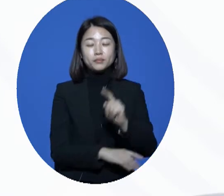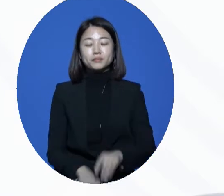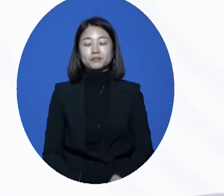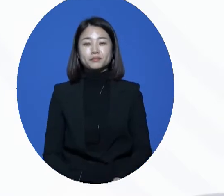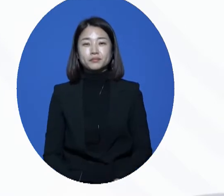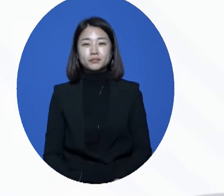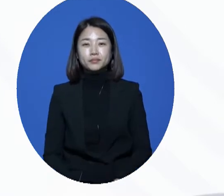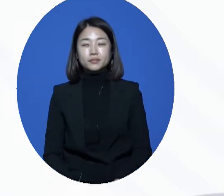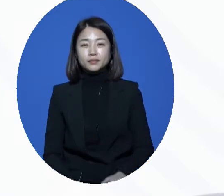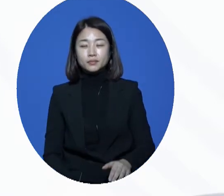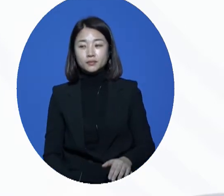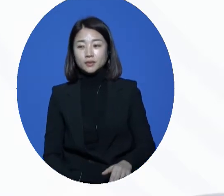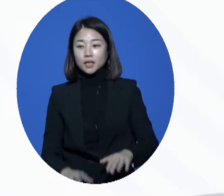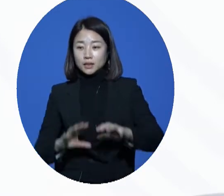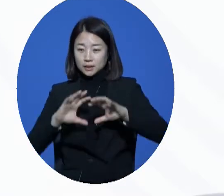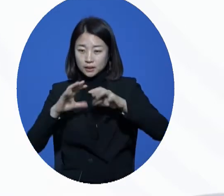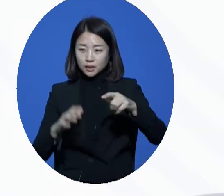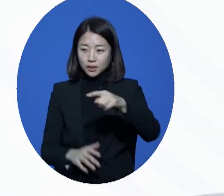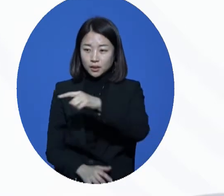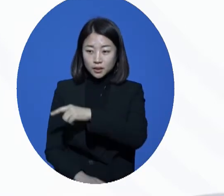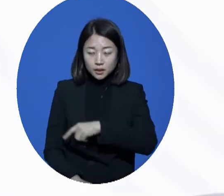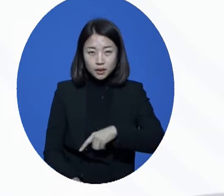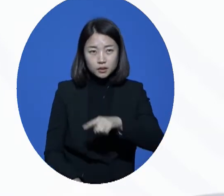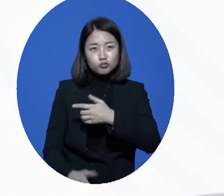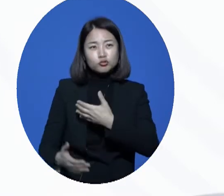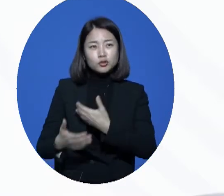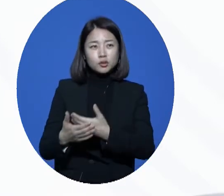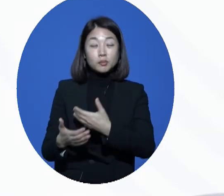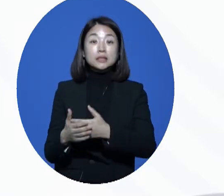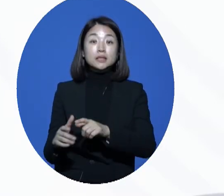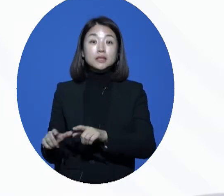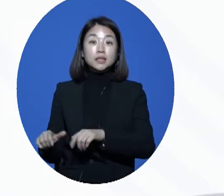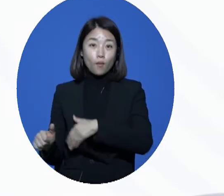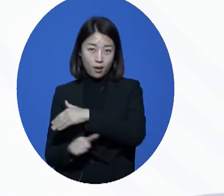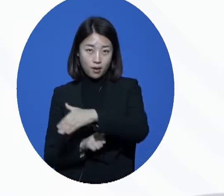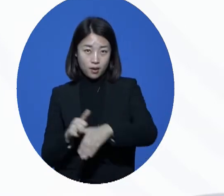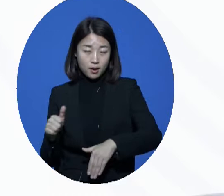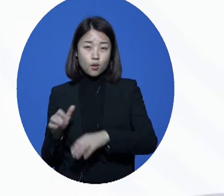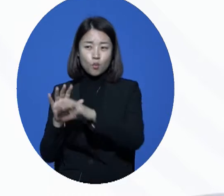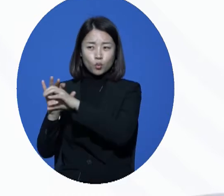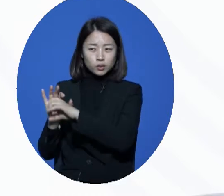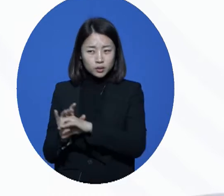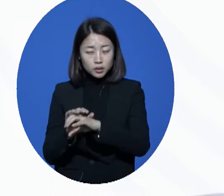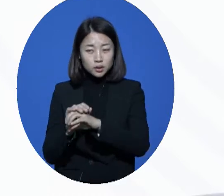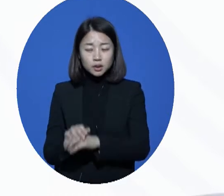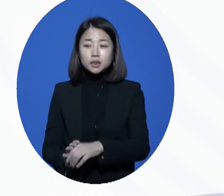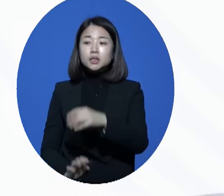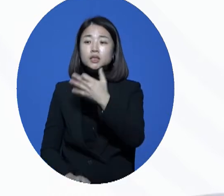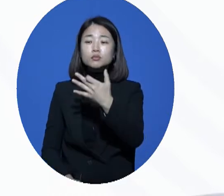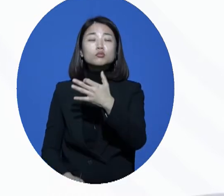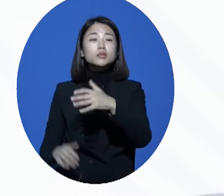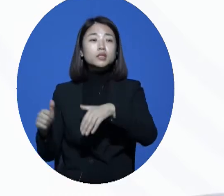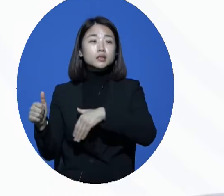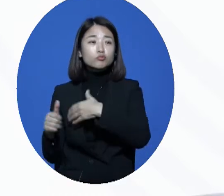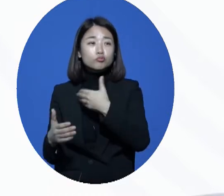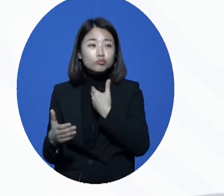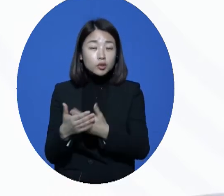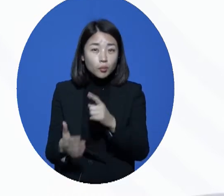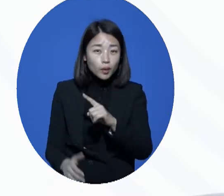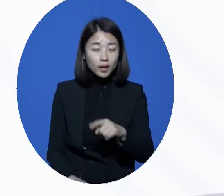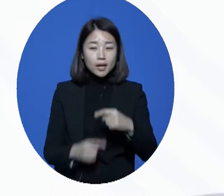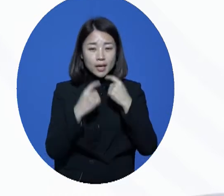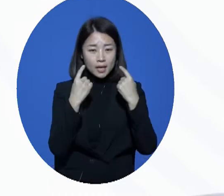인류가 미지의 영역에 들어섰다라고 했습니다. 그리고 유엔은 코로나19 위기가 드러내고 있는 것은